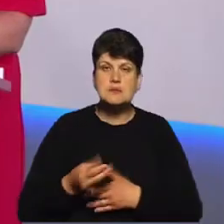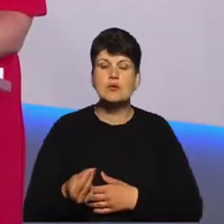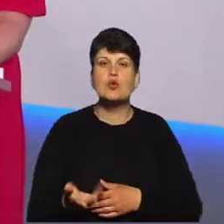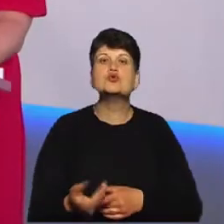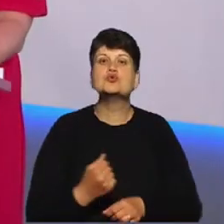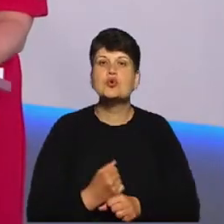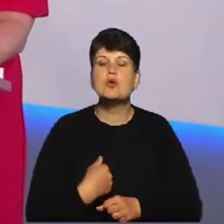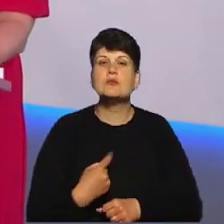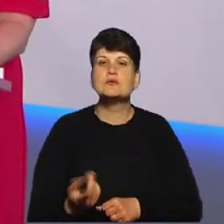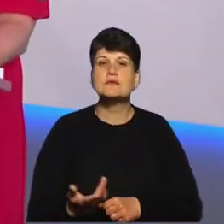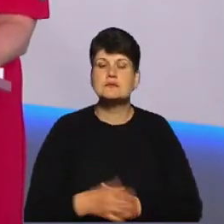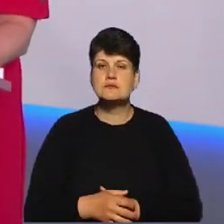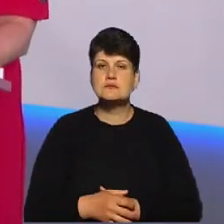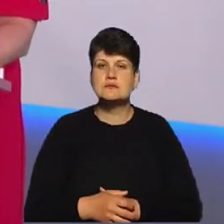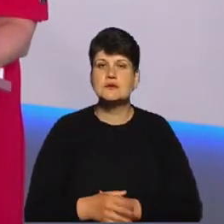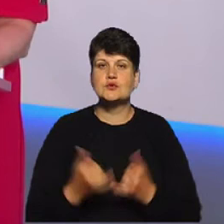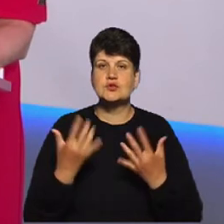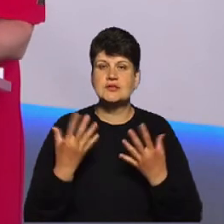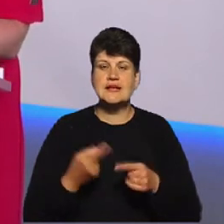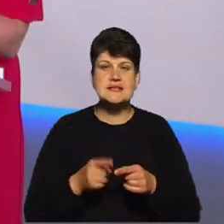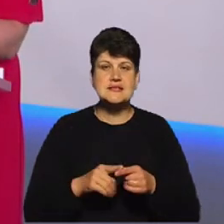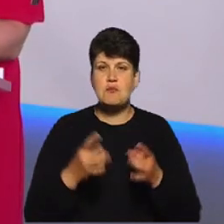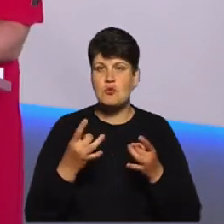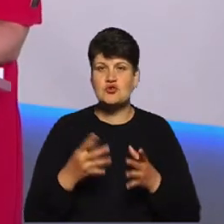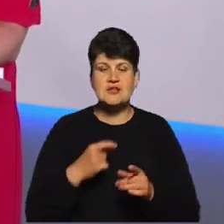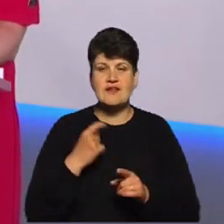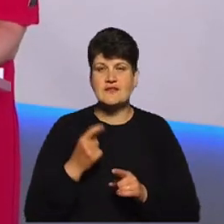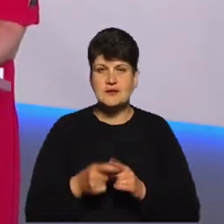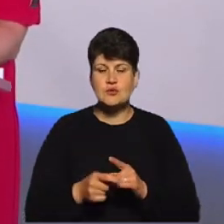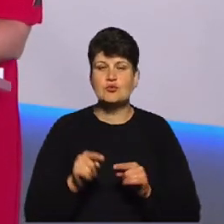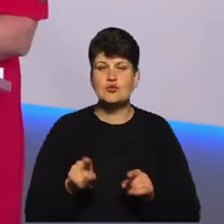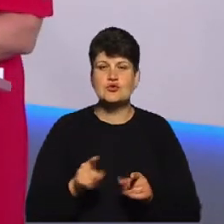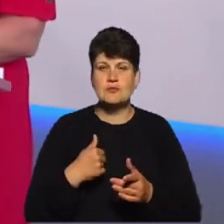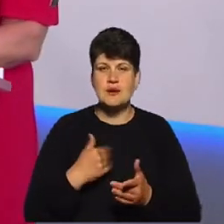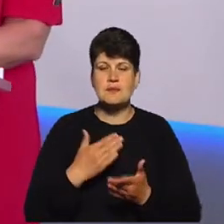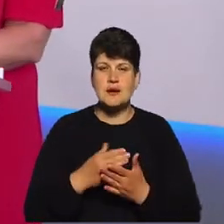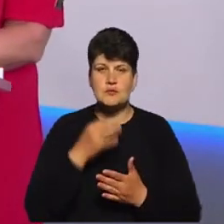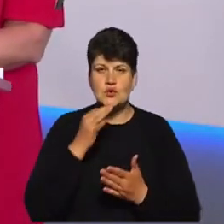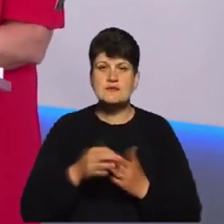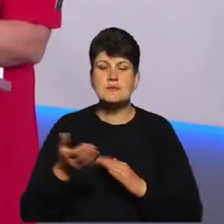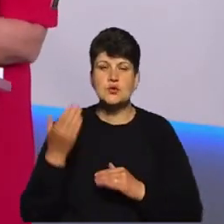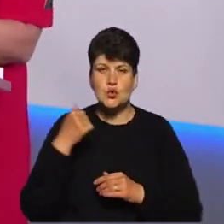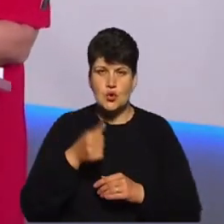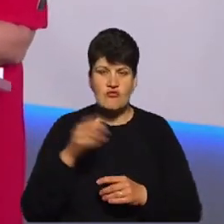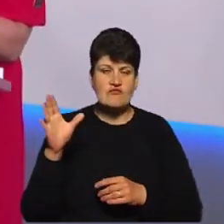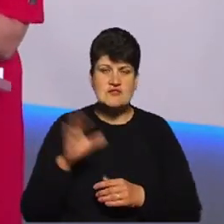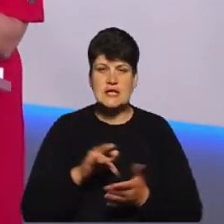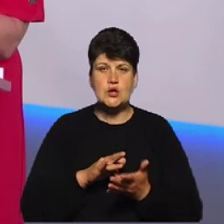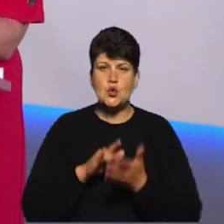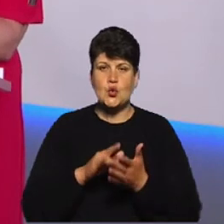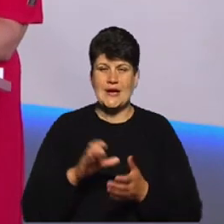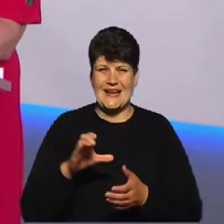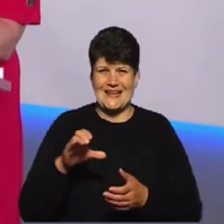це дуже проста відповідь на це питання, тому що ми маємо досвід минулого року. Всі туристи, які пережили